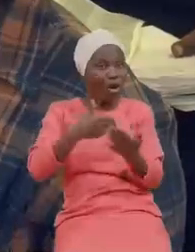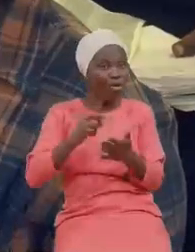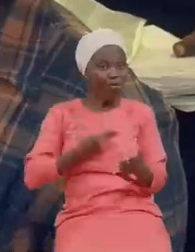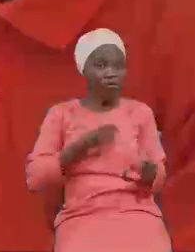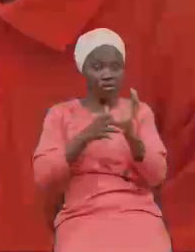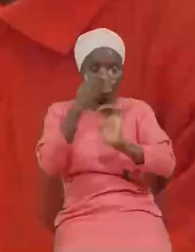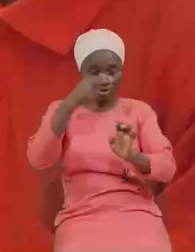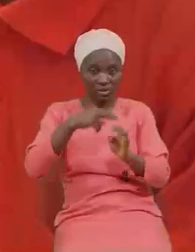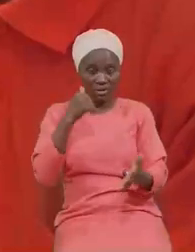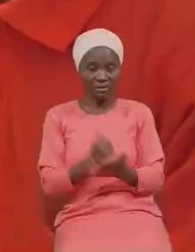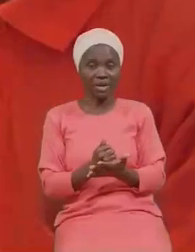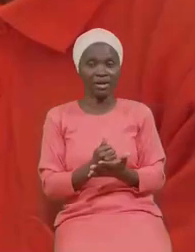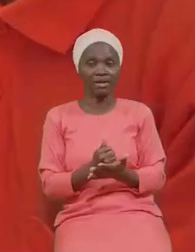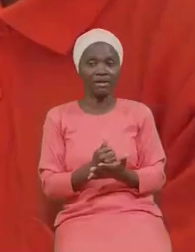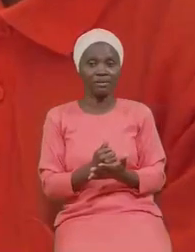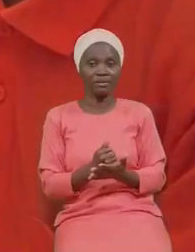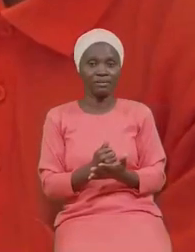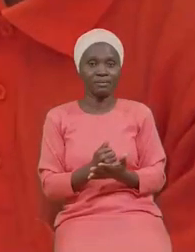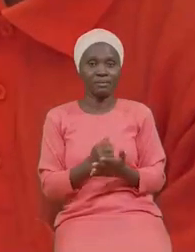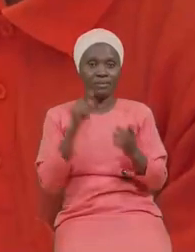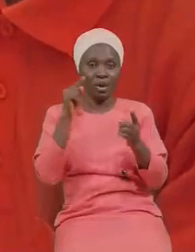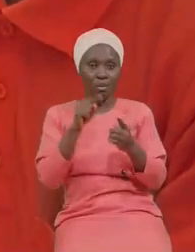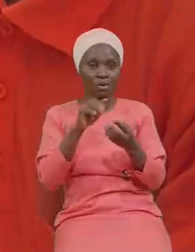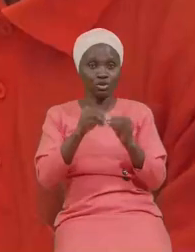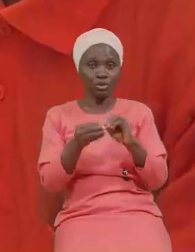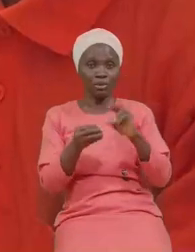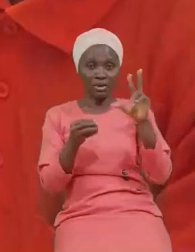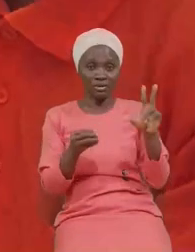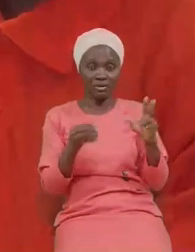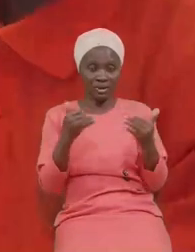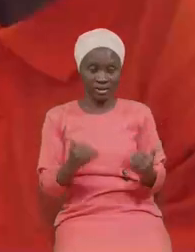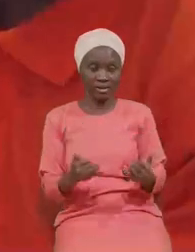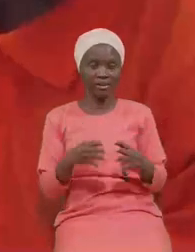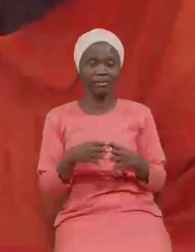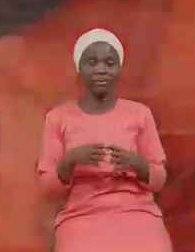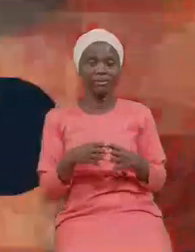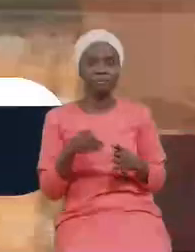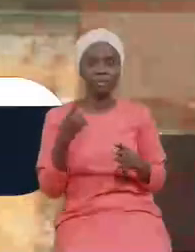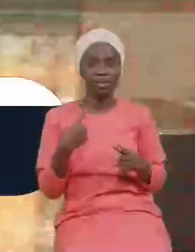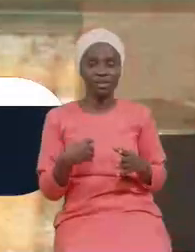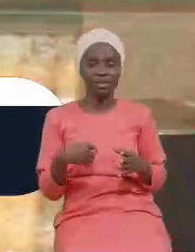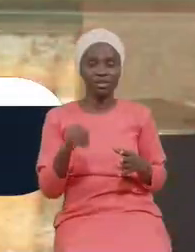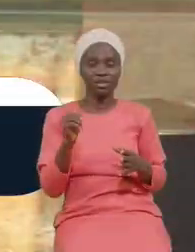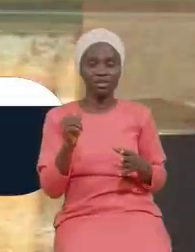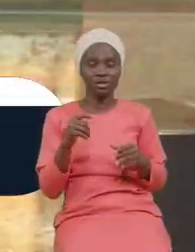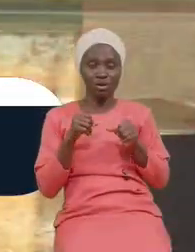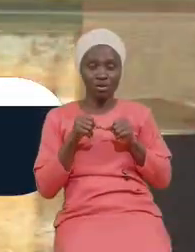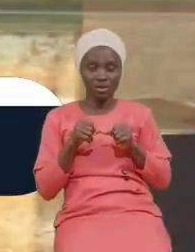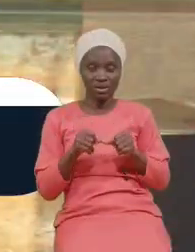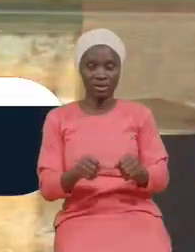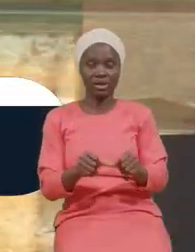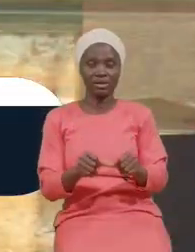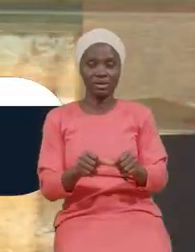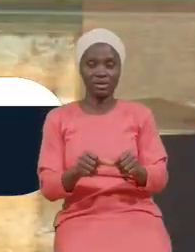de Jésus Christ troisième point maintenant la compagnie constante